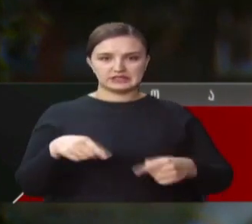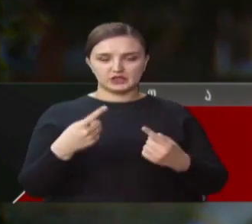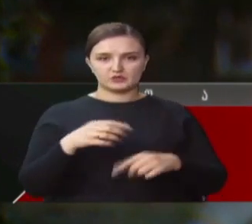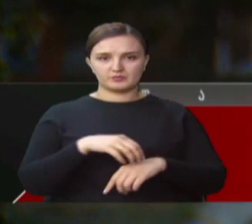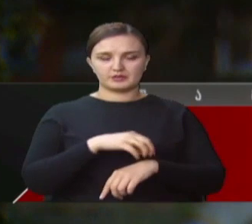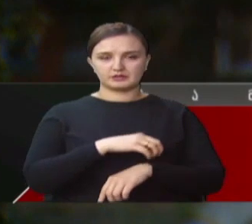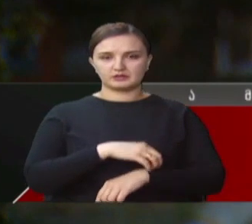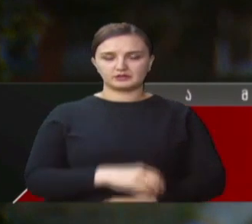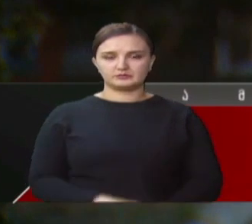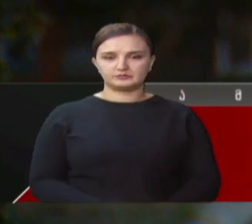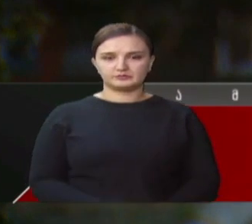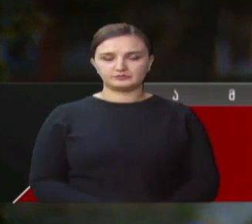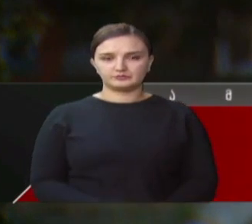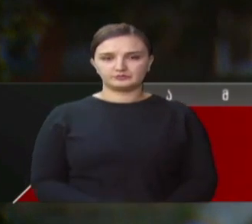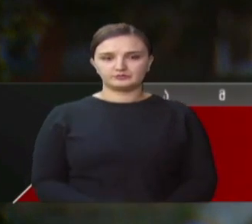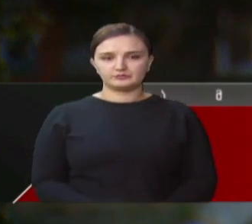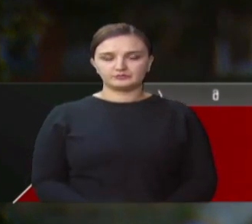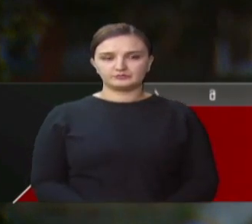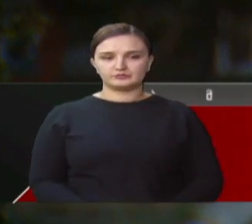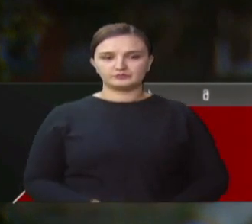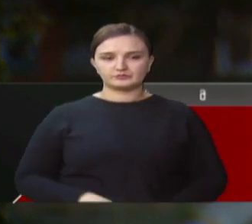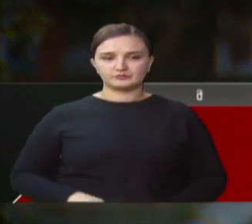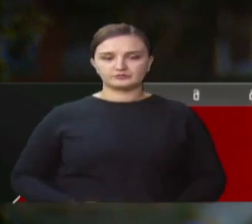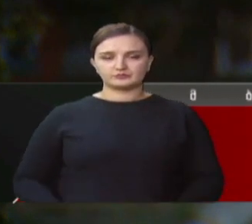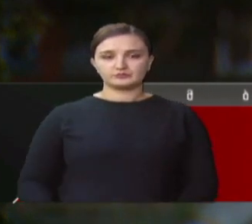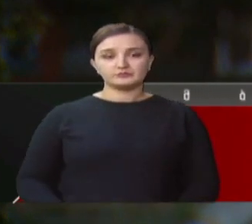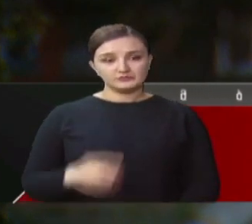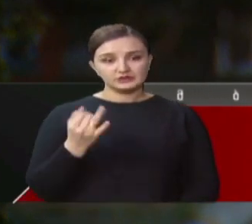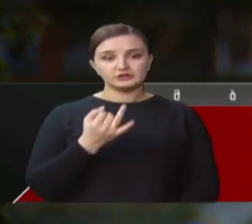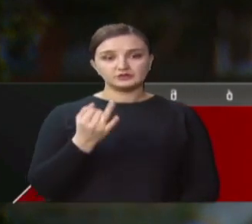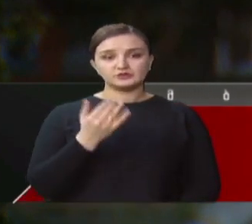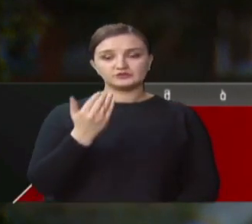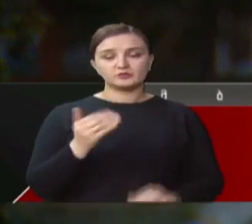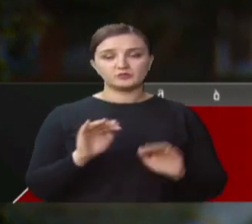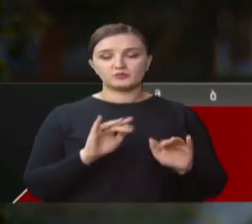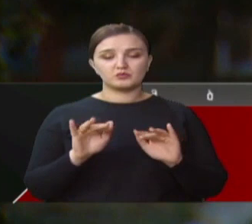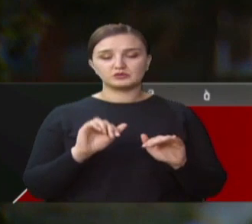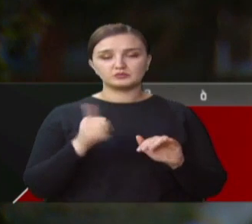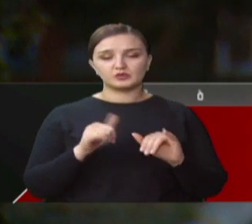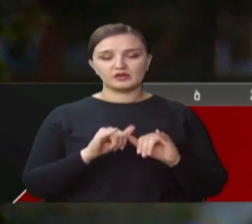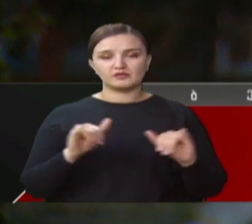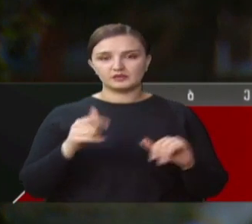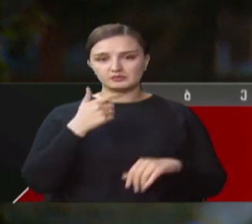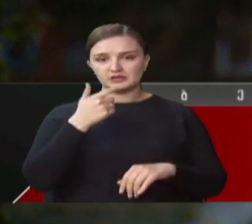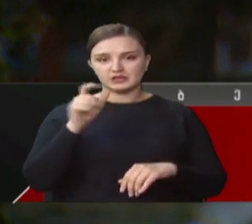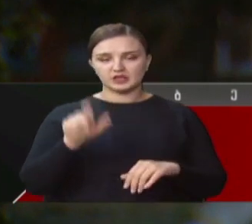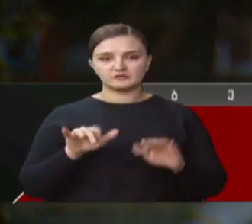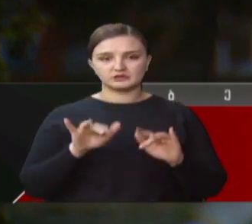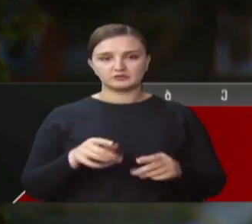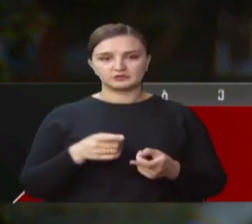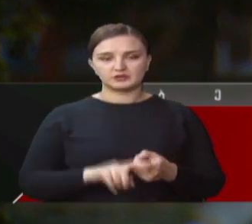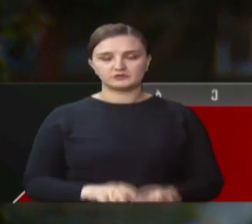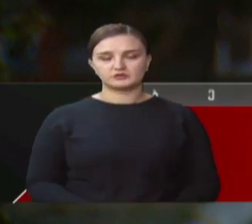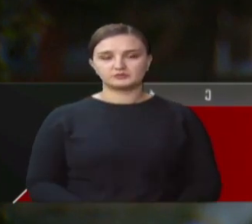ეს იქნება ჩემთვის ძალიან პრინციპული. Მაშინ საინტერესოა თქვენ როგორ გესახებათ პროცესების განვითარება მიხეილ სააკაშვილის საქმესთან